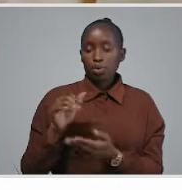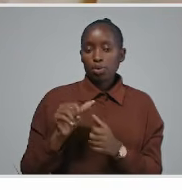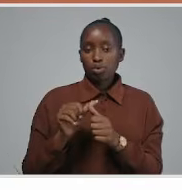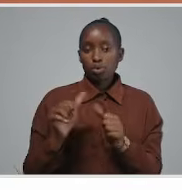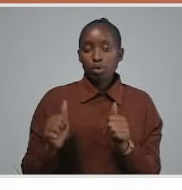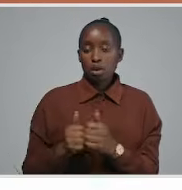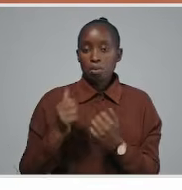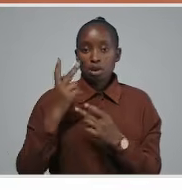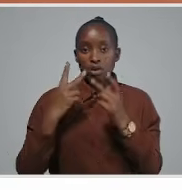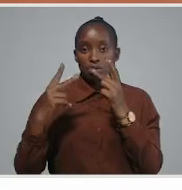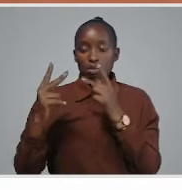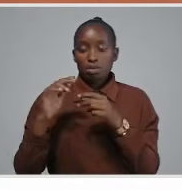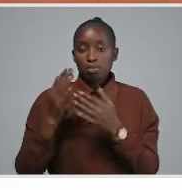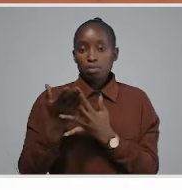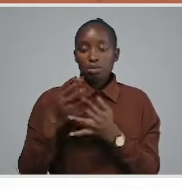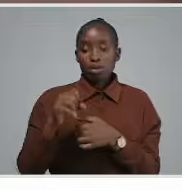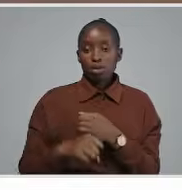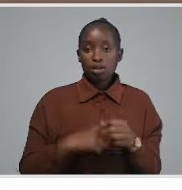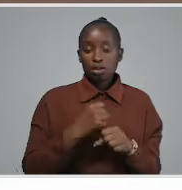mwaka 2024 na